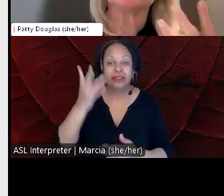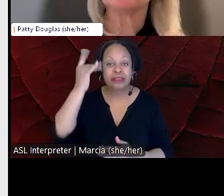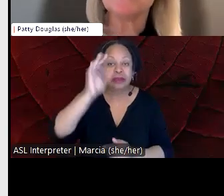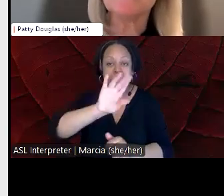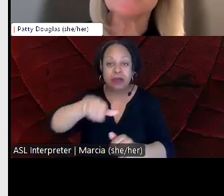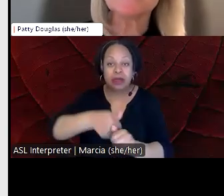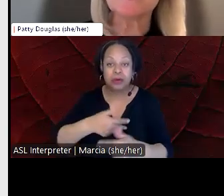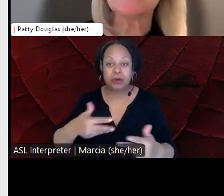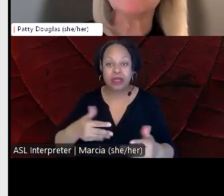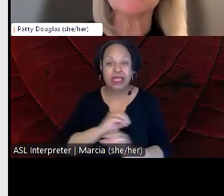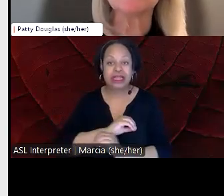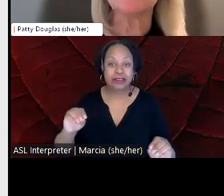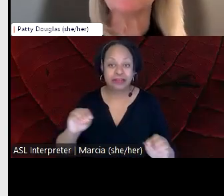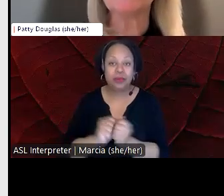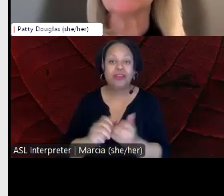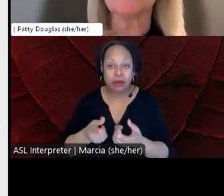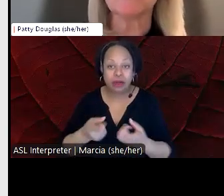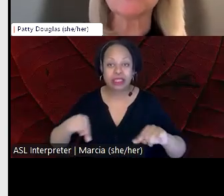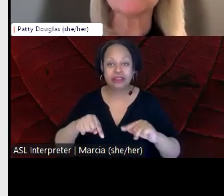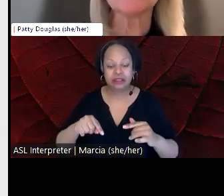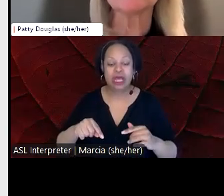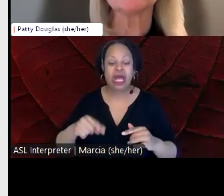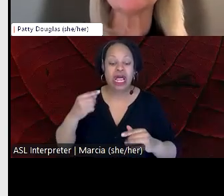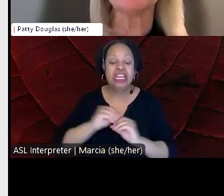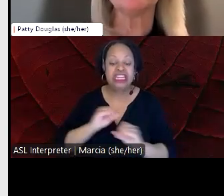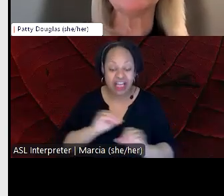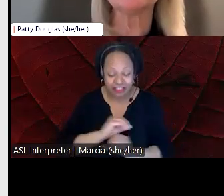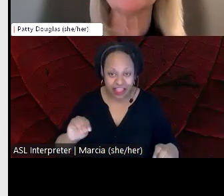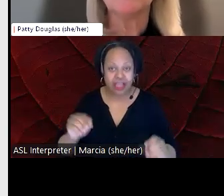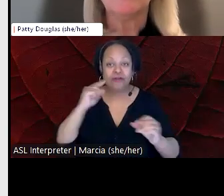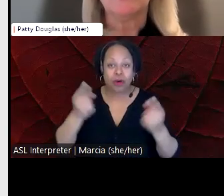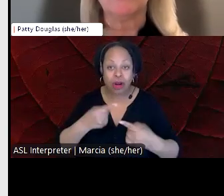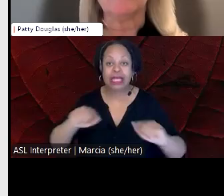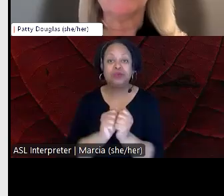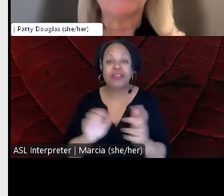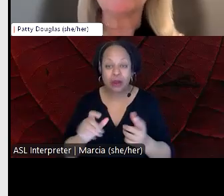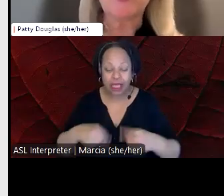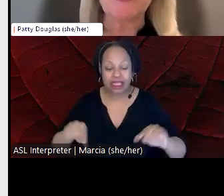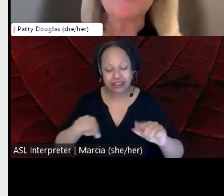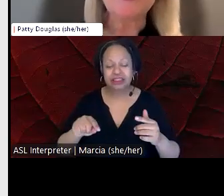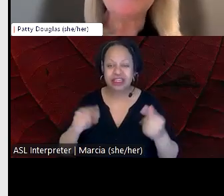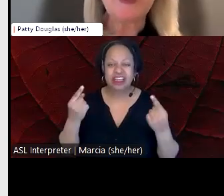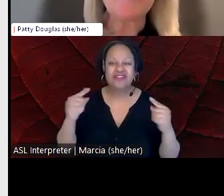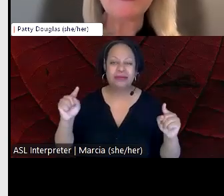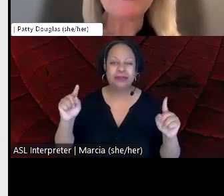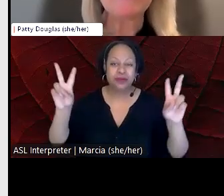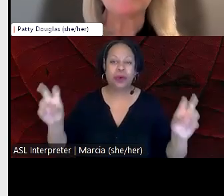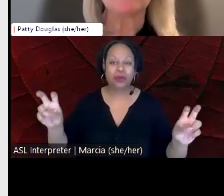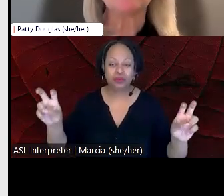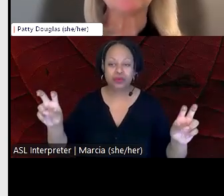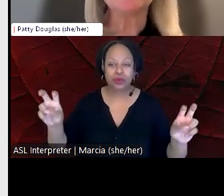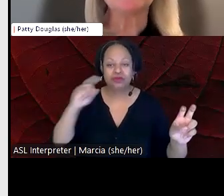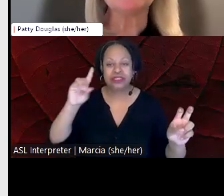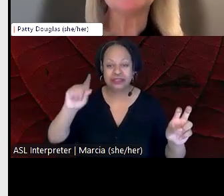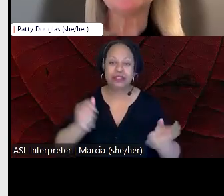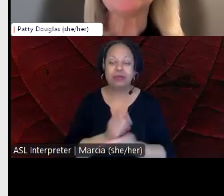of the rien sans slogan of the nous, disability sur rights nous, sans movement, nous. C'est different vraiment le racial justice slogan du movements, mouvement des and droits des probably personnes embedded in a handicapées et lot du of